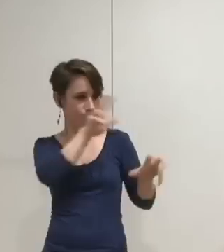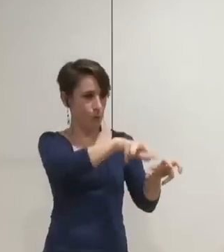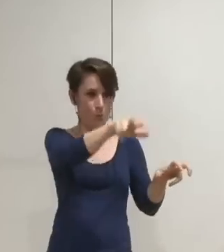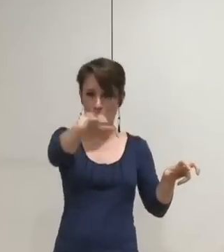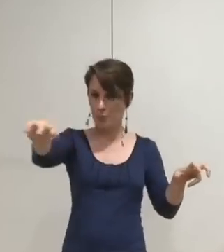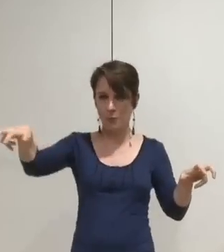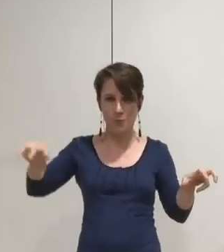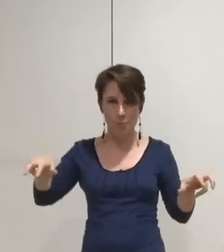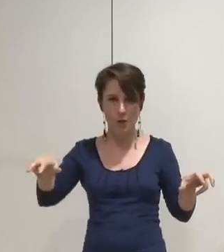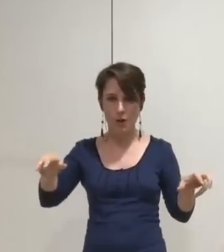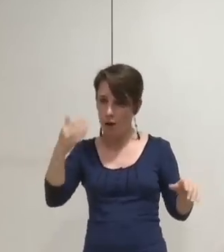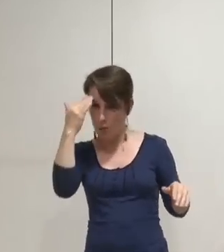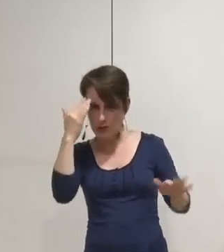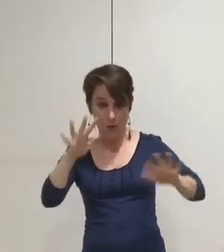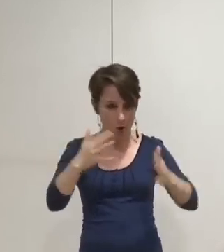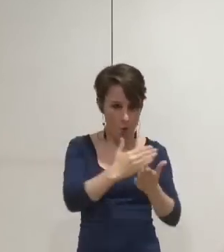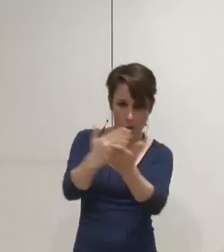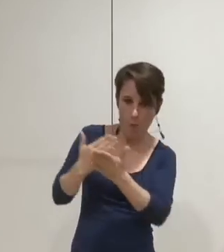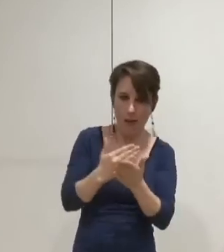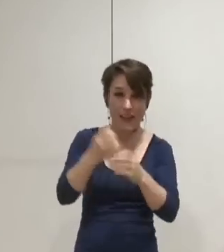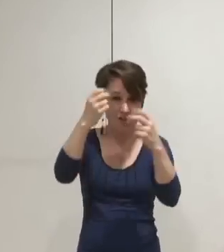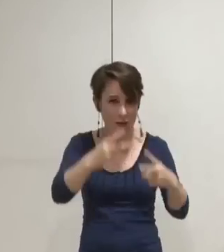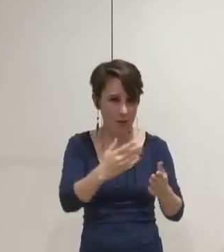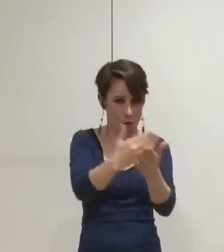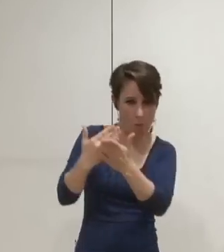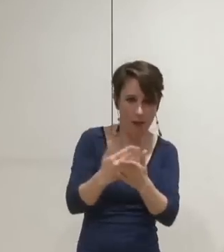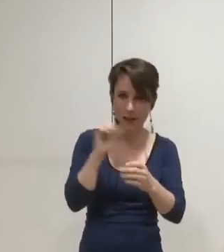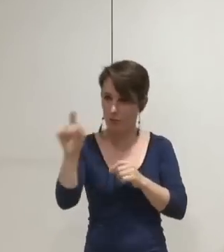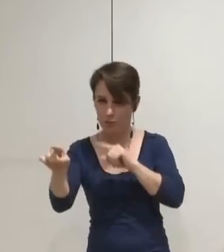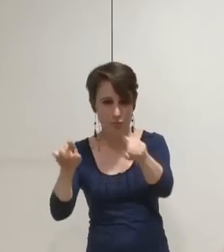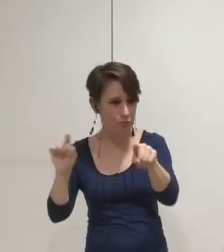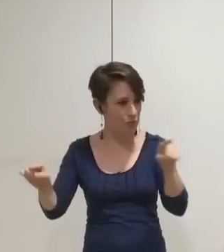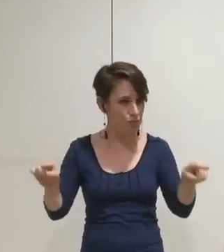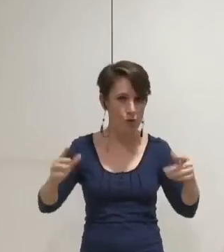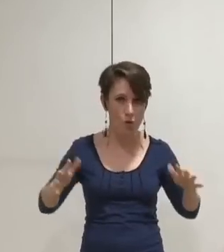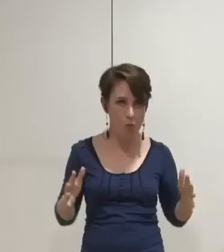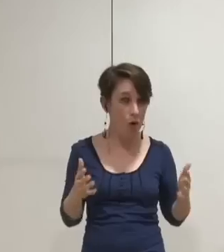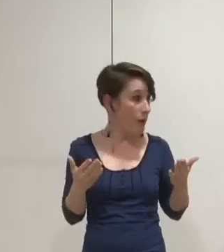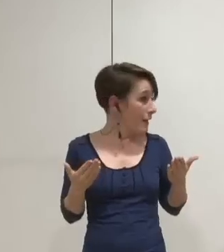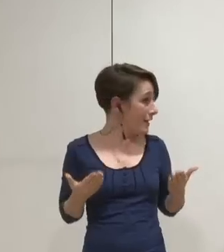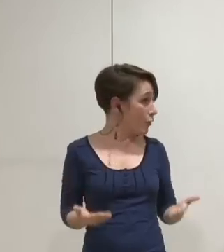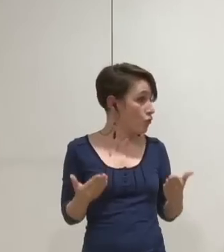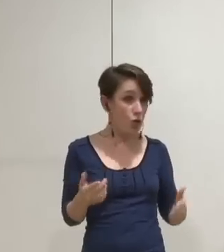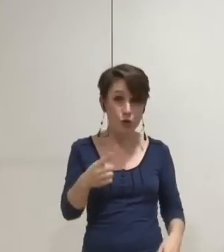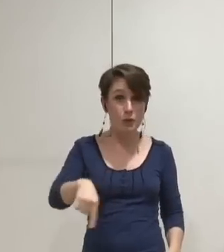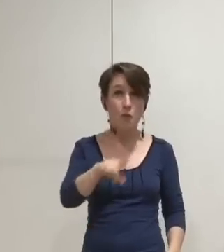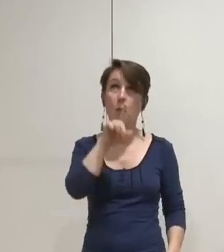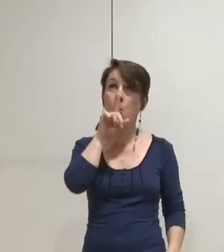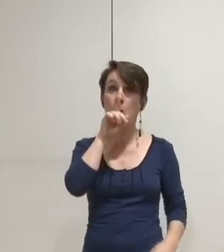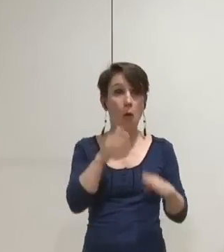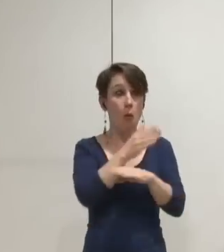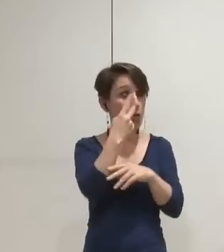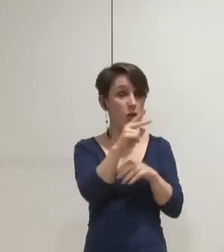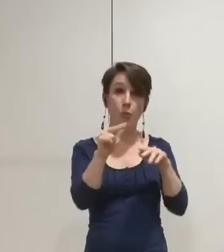ce enfin comment et où nous pouvoons organiser des manifestations et que ceci ne fait pas partie aujourd'hui du projet que vous nous